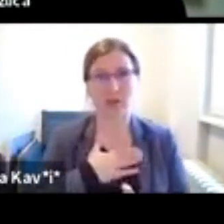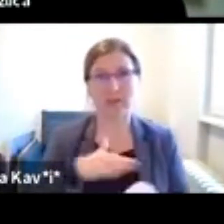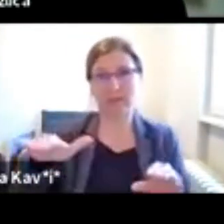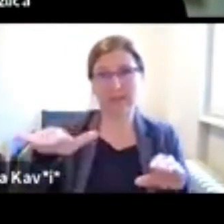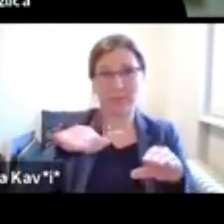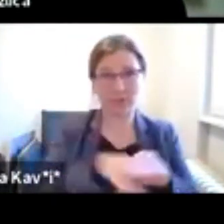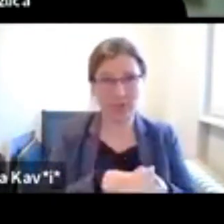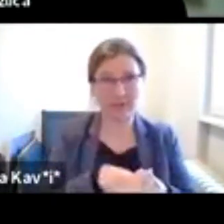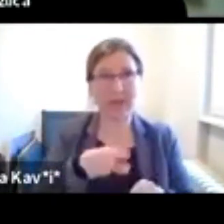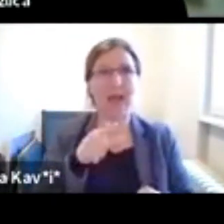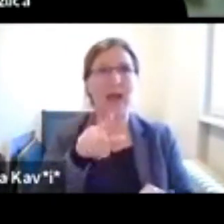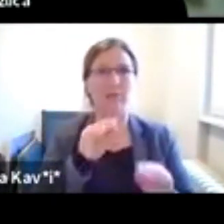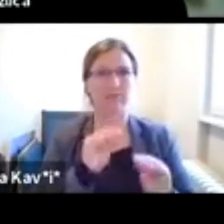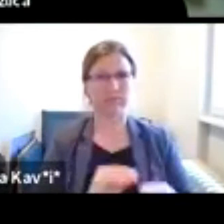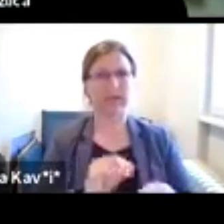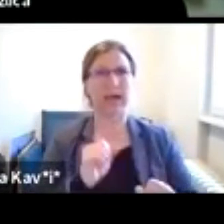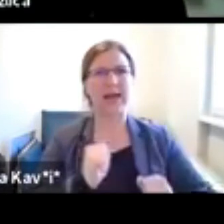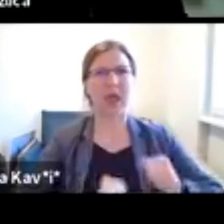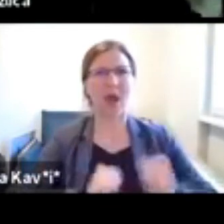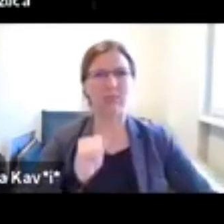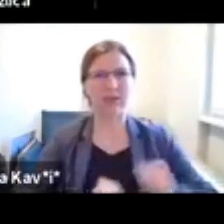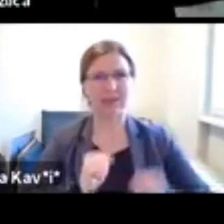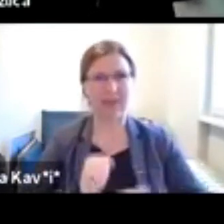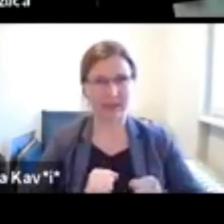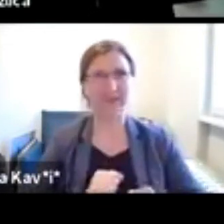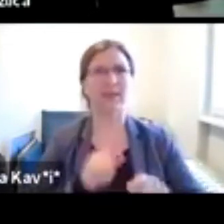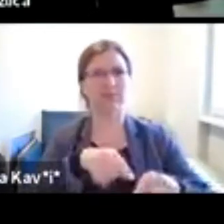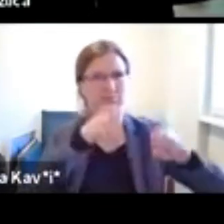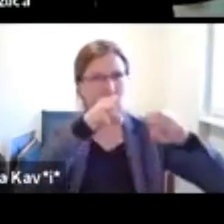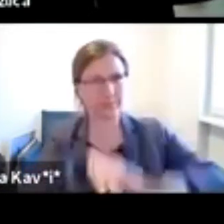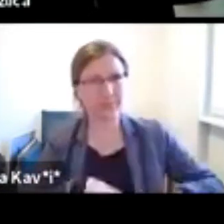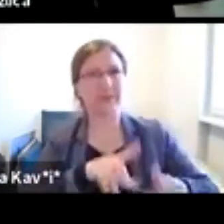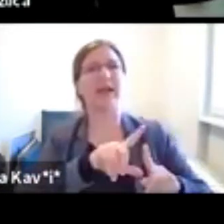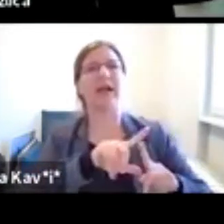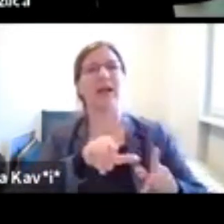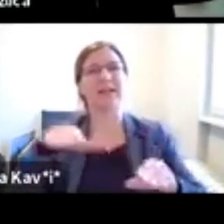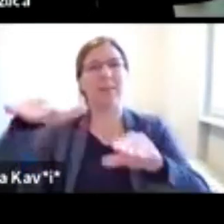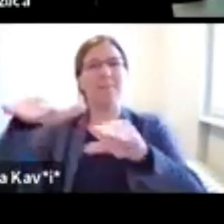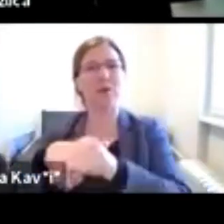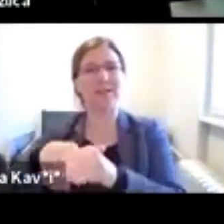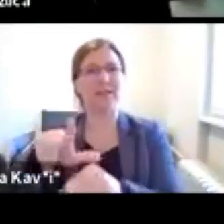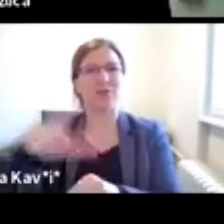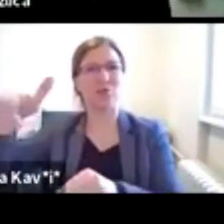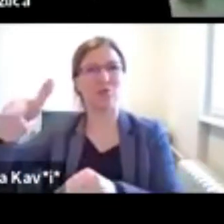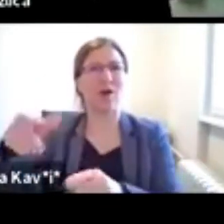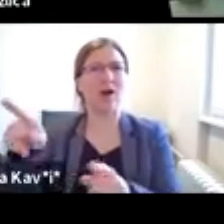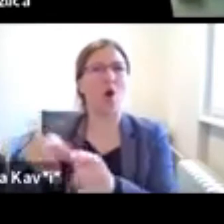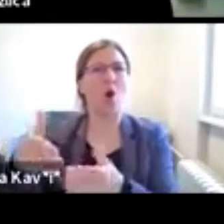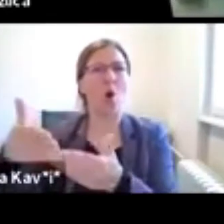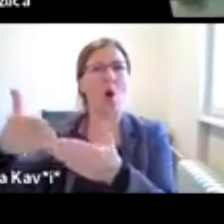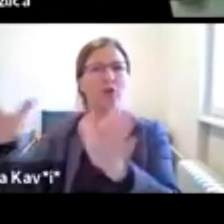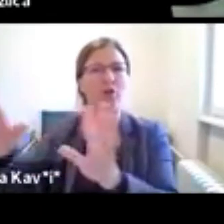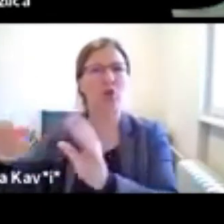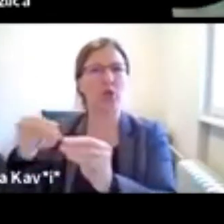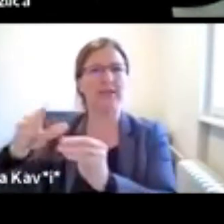nekoga i kada taj netko nađe svoje mjesto na otvorenom tržištu rada. Želim